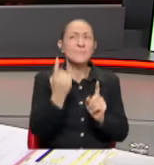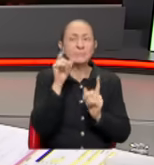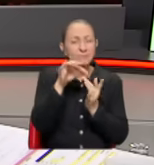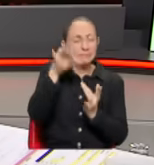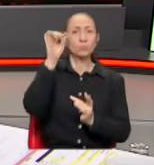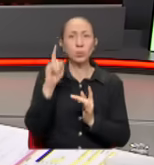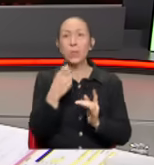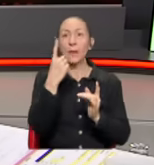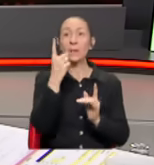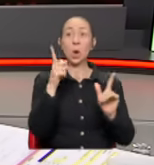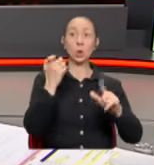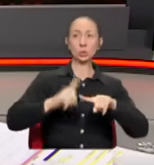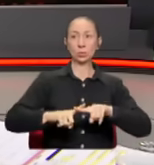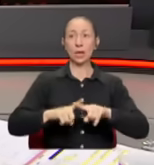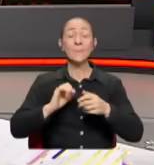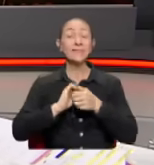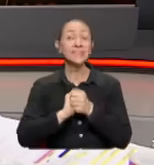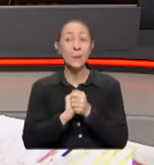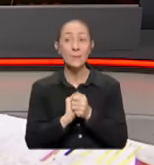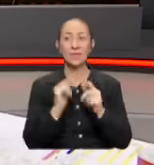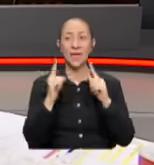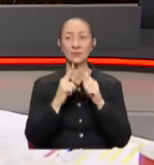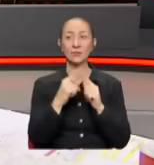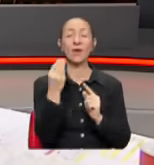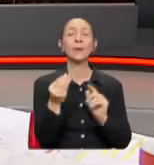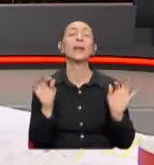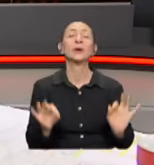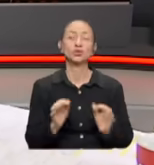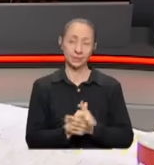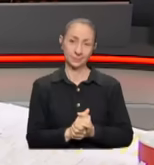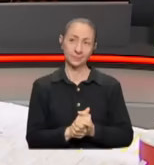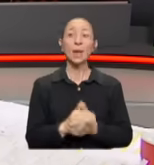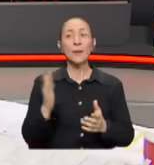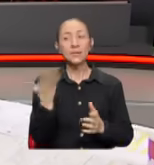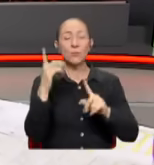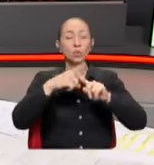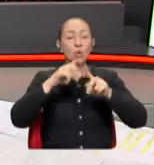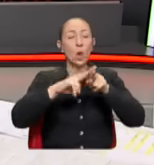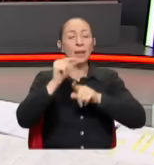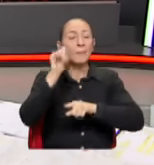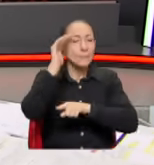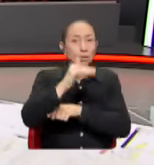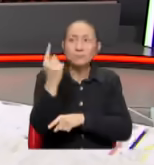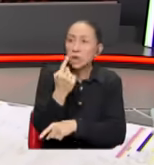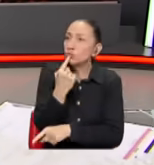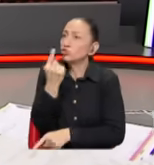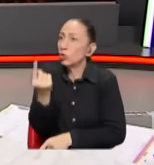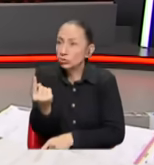söyleyeyim. Ama samimiyet hesap vermekle başlar. Mesela TOKİ mağdurları bir şey